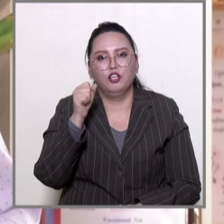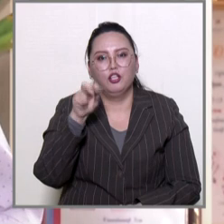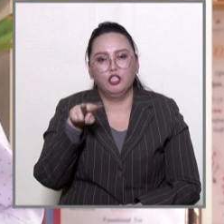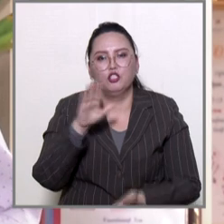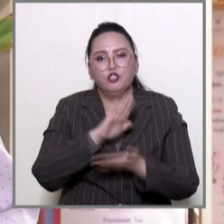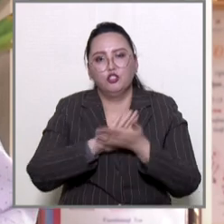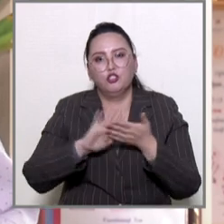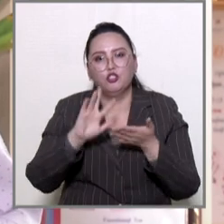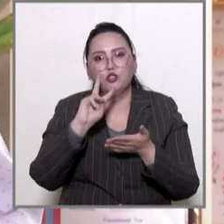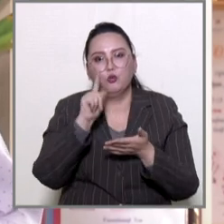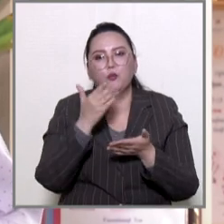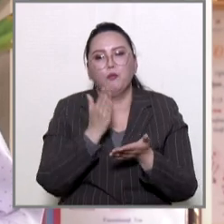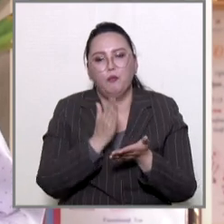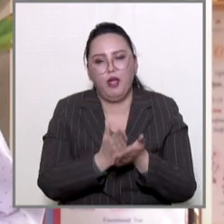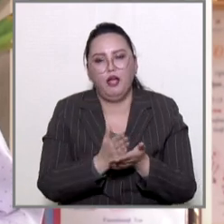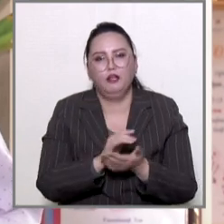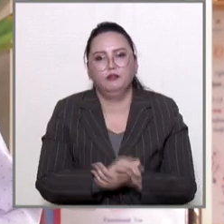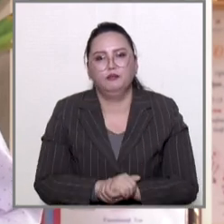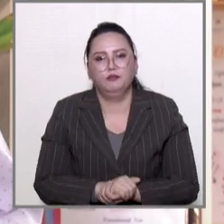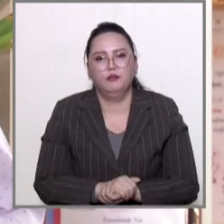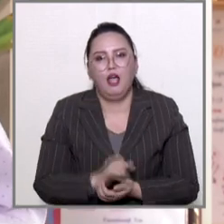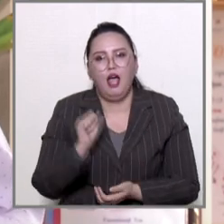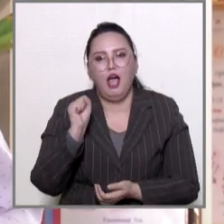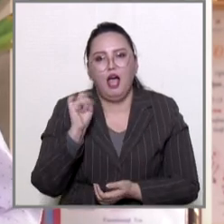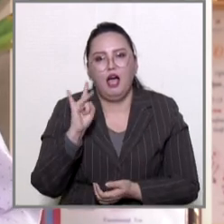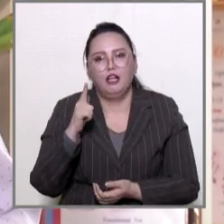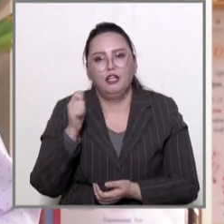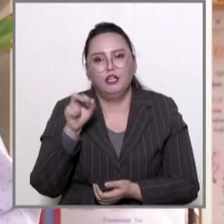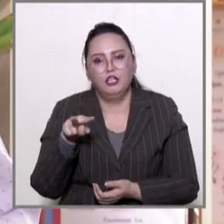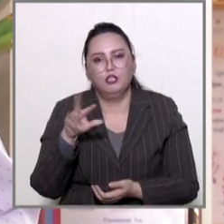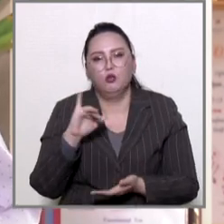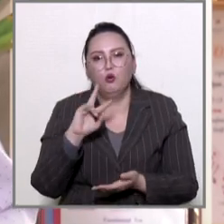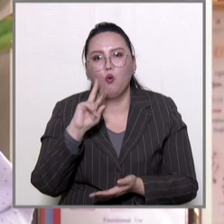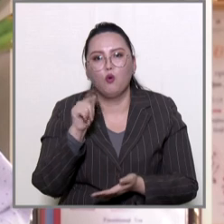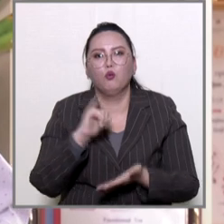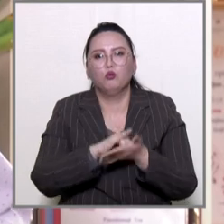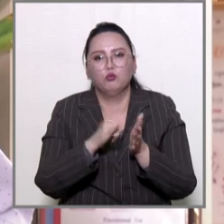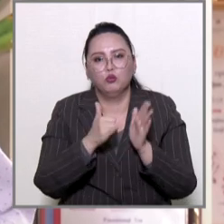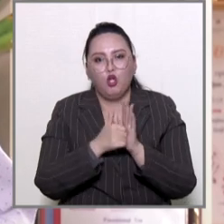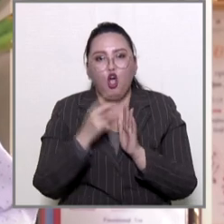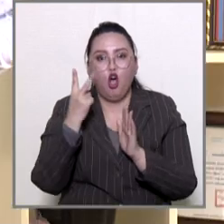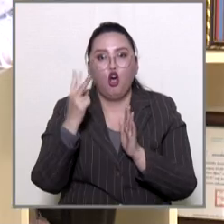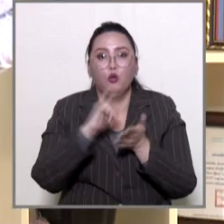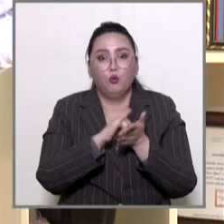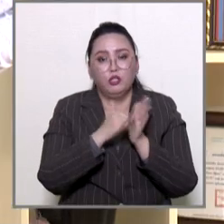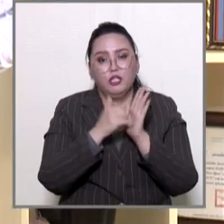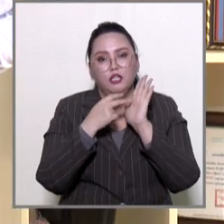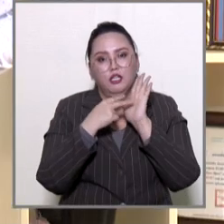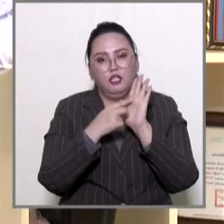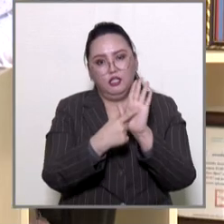Өмнөх үгэн дээр бол гараагүй юм тийм ээ. Тэгэхээр аргил гэдэг үг. Аргил гэдэг үг маань юу гэсэн үг гэхээр хоёр утгатай. За,